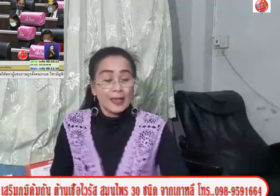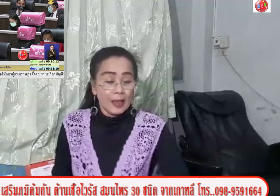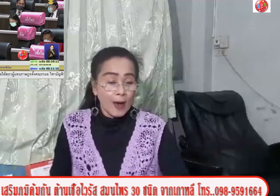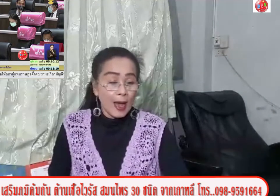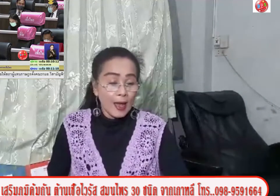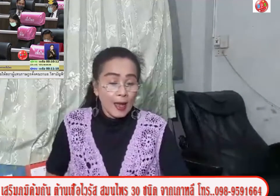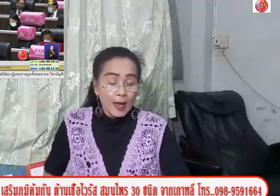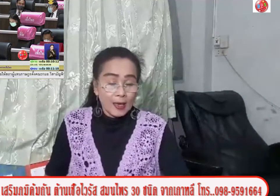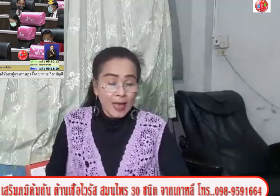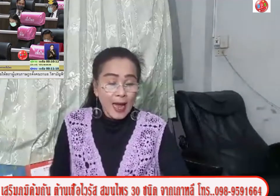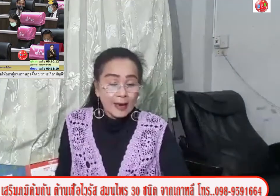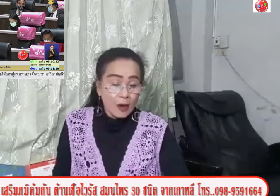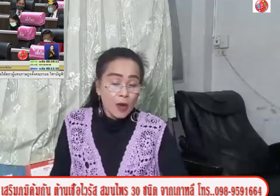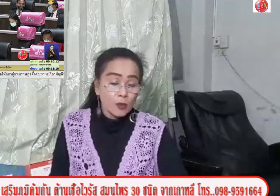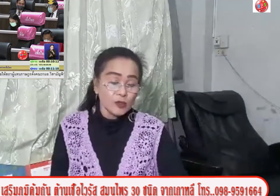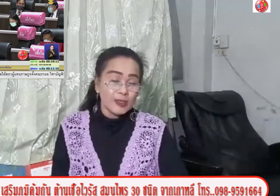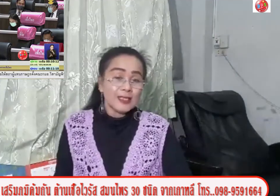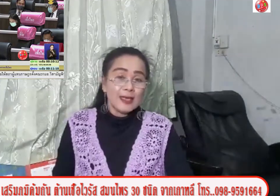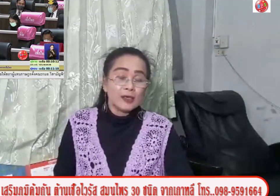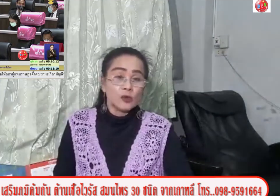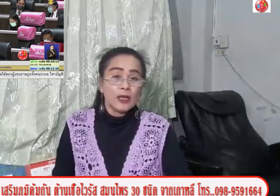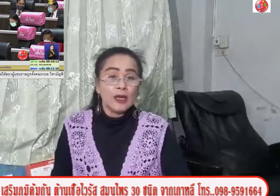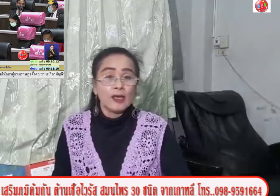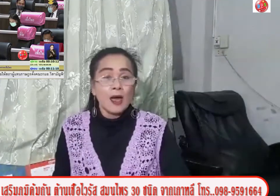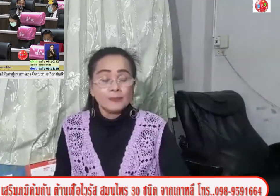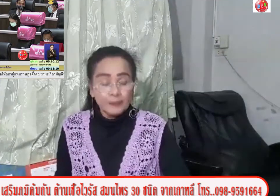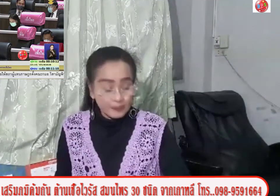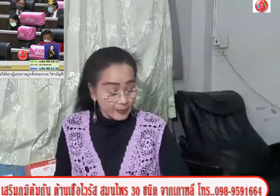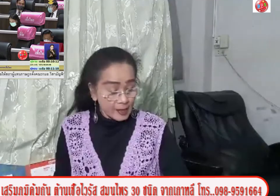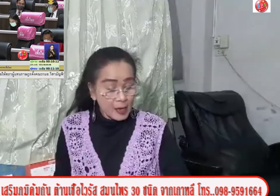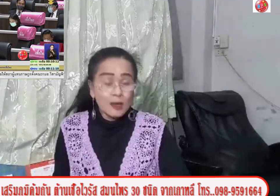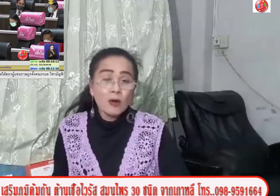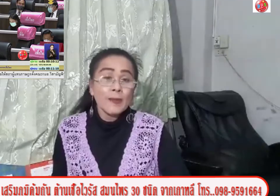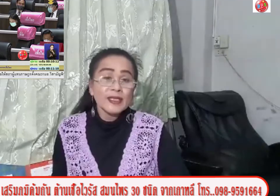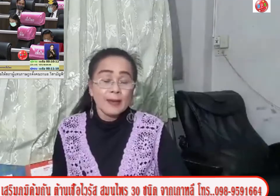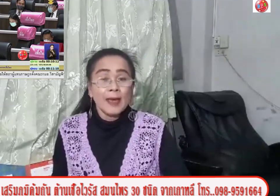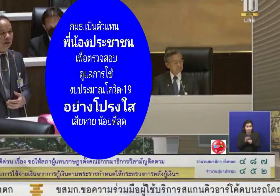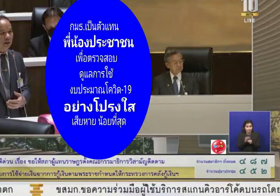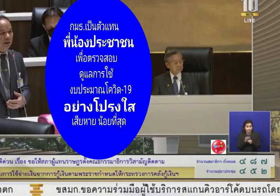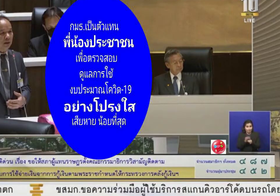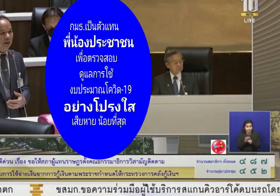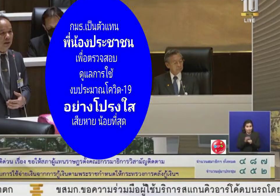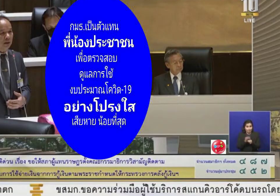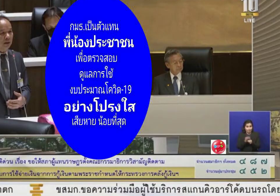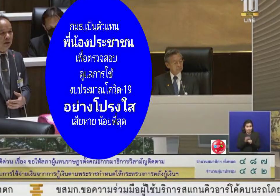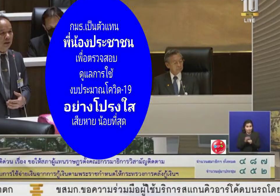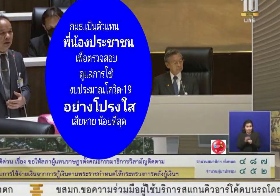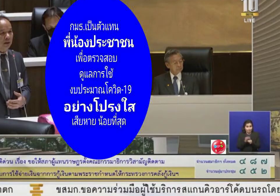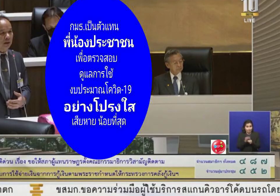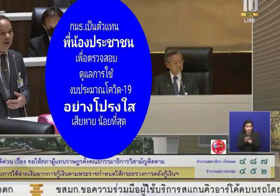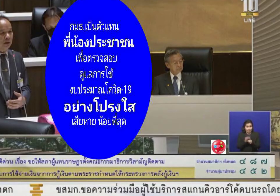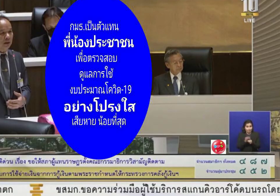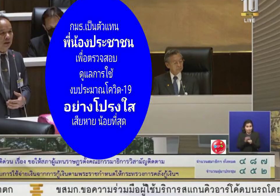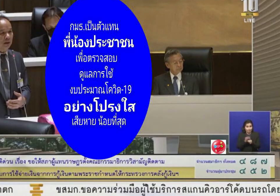แต่ว่าถ้าเราเข้าร่วมสนธิสัญญาตรงนี้นะคะเราก็ไม่สามารถเก็บเมล็ดพันธุ์ข้าว